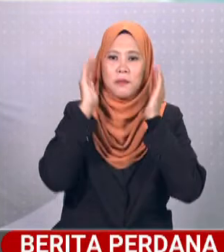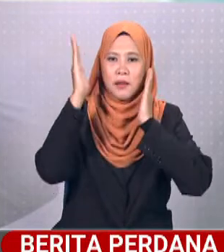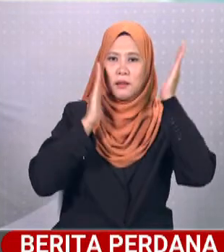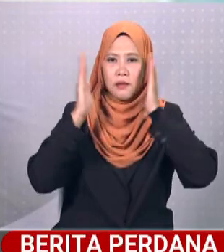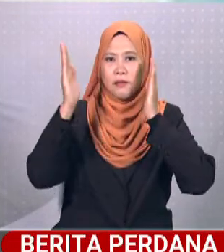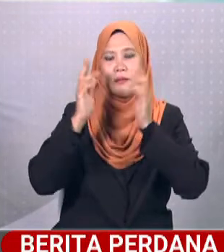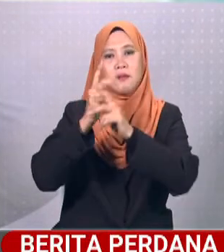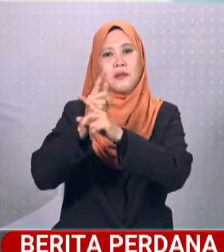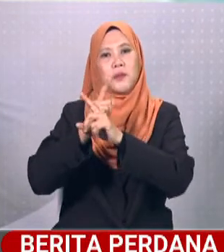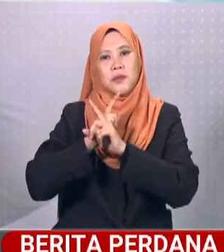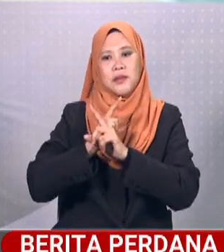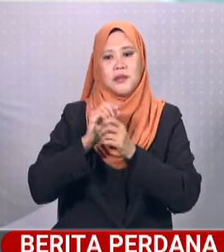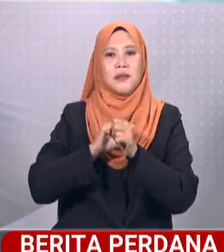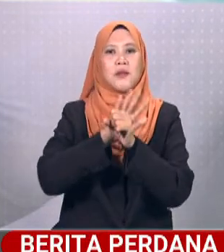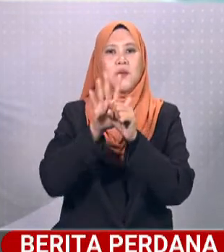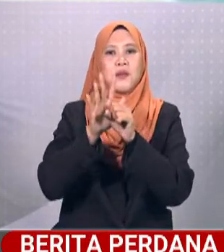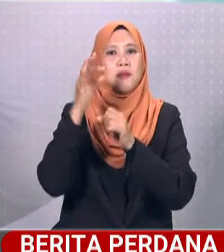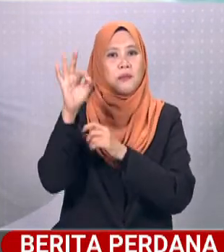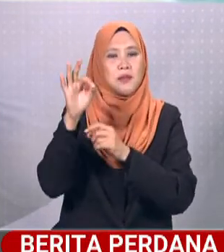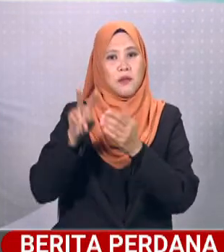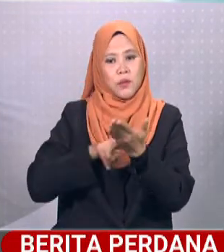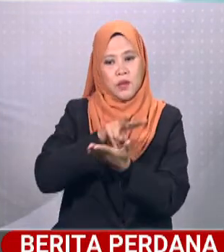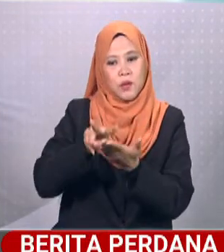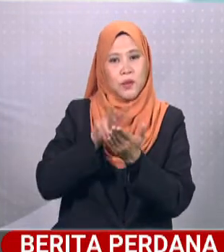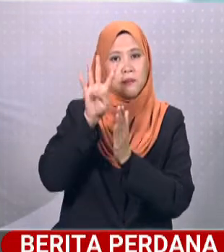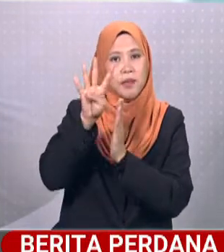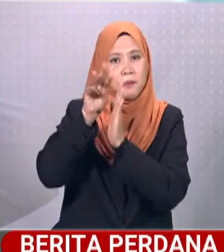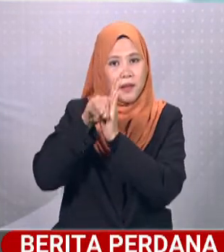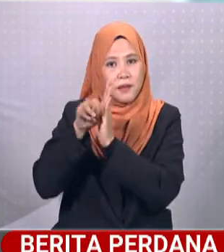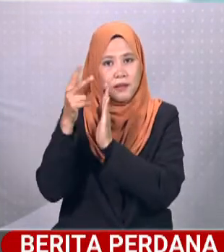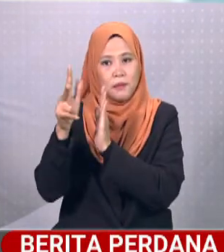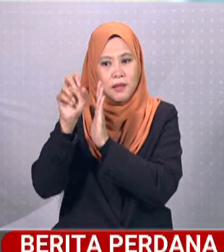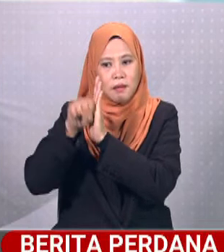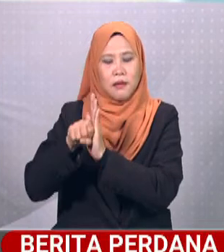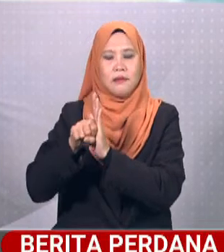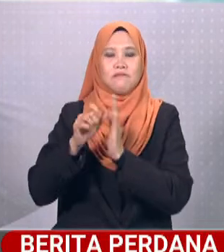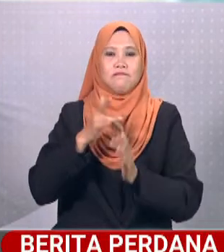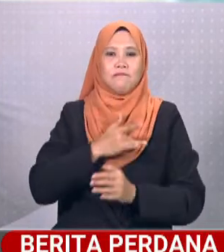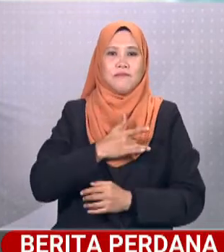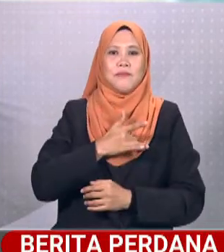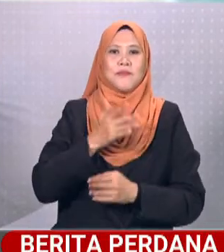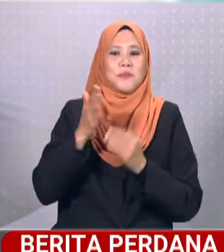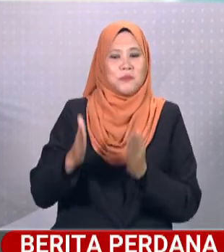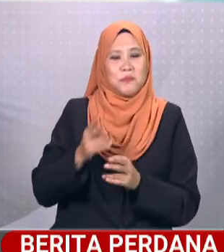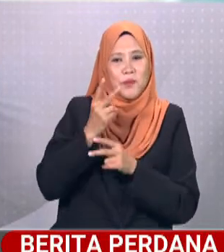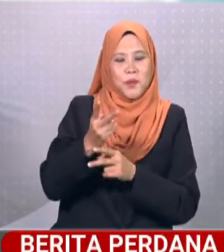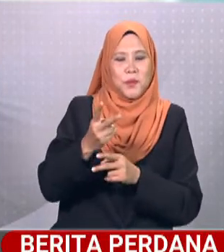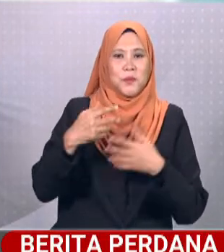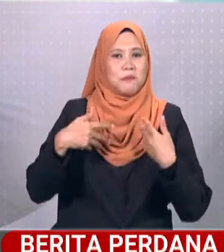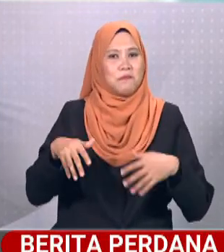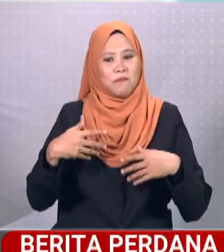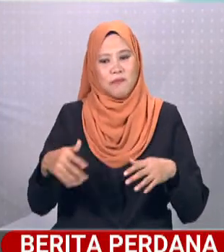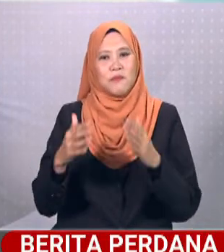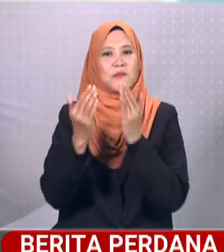dilindungi daripada COVID-19. Video berdurasi 4 minit 13 saat itu telah menyentuh hati netizen yang terharu dengan